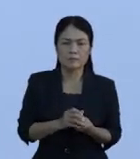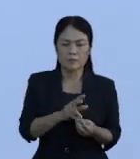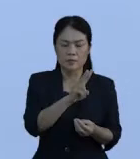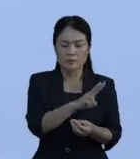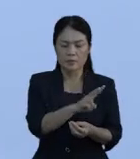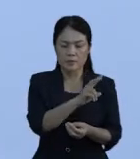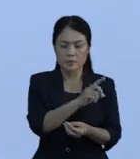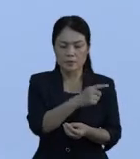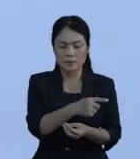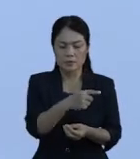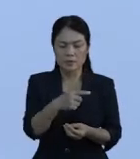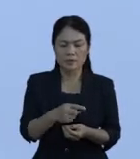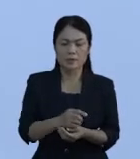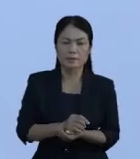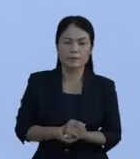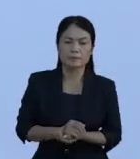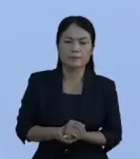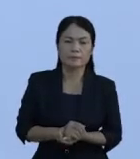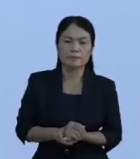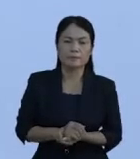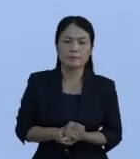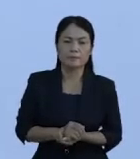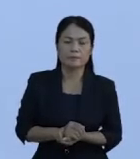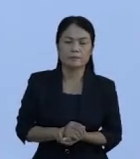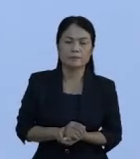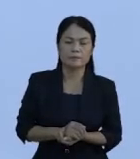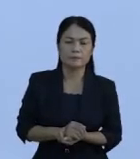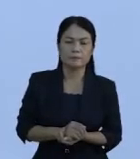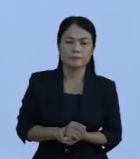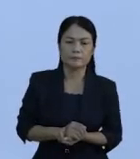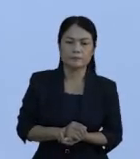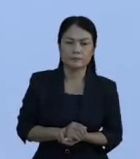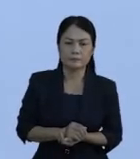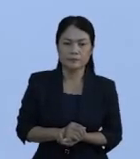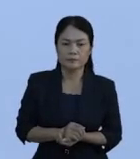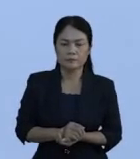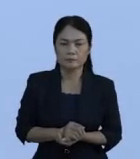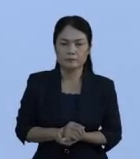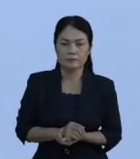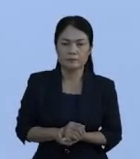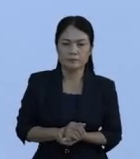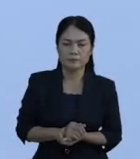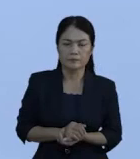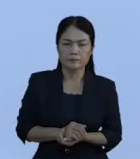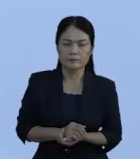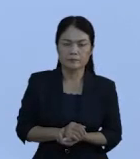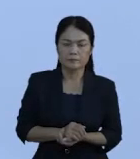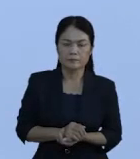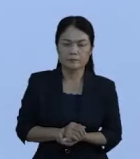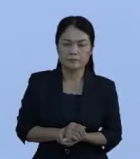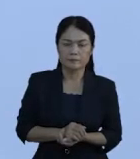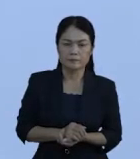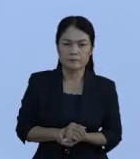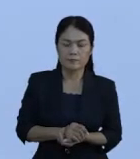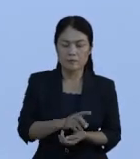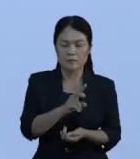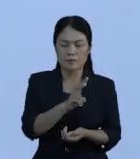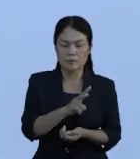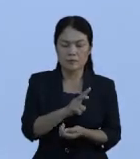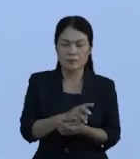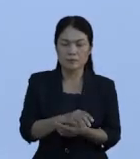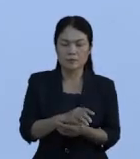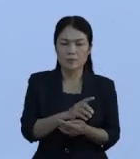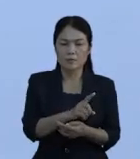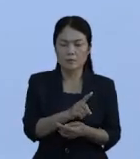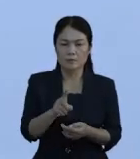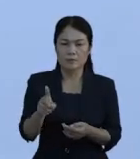pi liên và chấm nuôn pi liên nhé cũng cùng nọ lại như ta pi liên chẳng pi liên mà sai pi liên bay sai nhưng